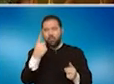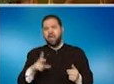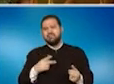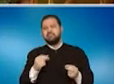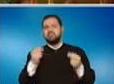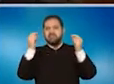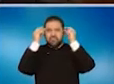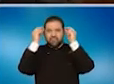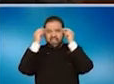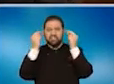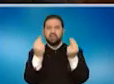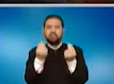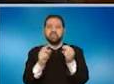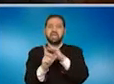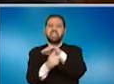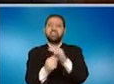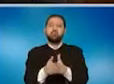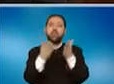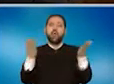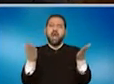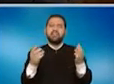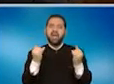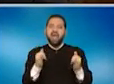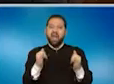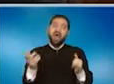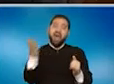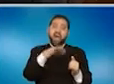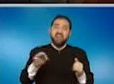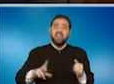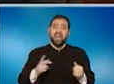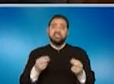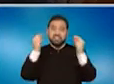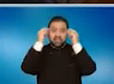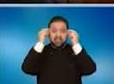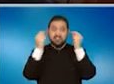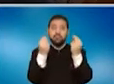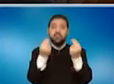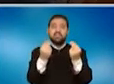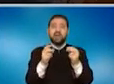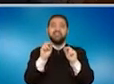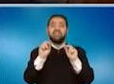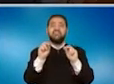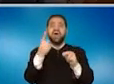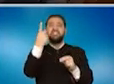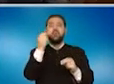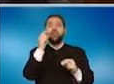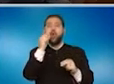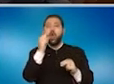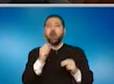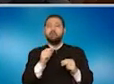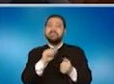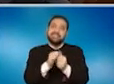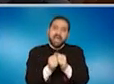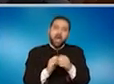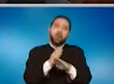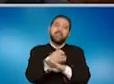bunătatea dintr-o carte, una este să înveți bunătatea cât învață un om și alta este să înveți bunătatea prin comuniune